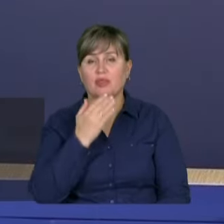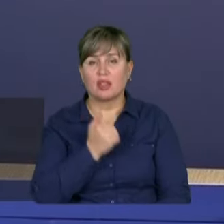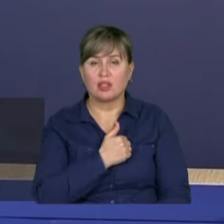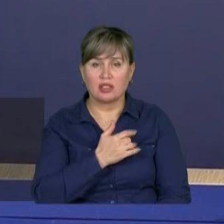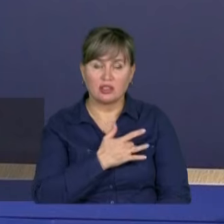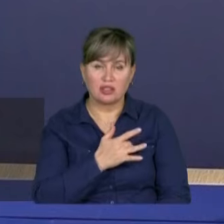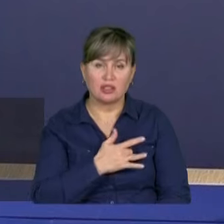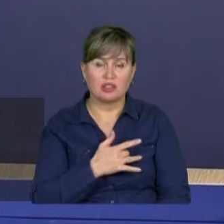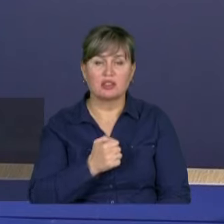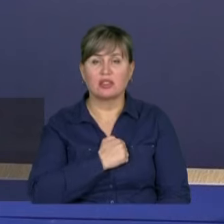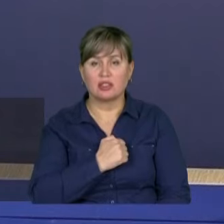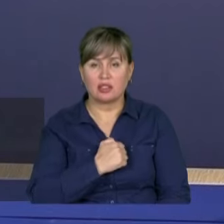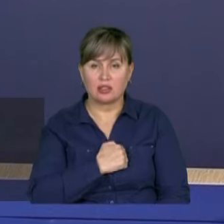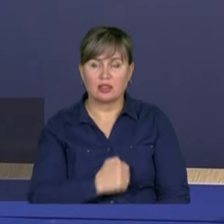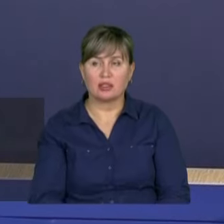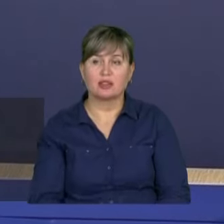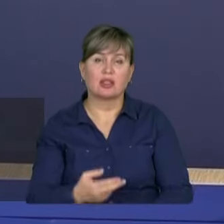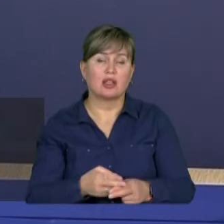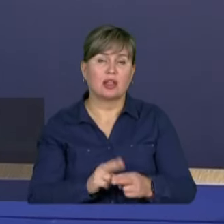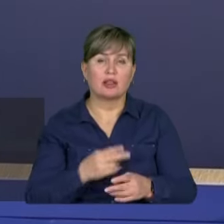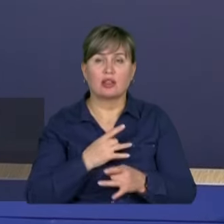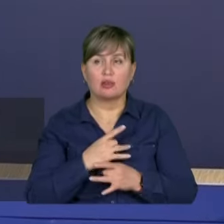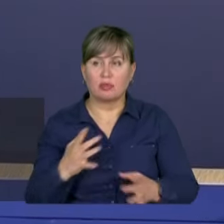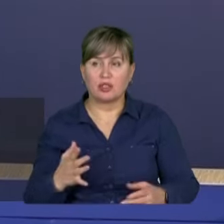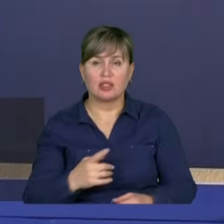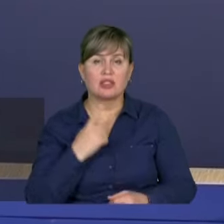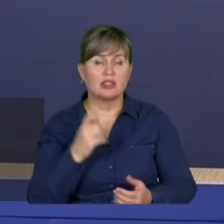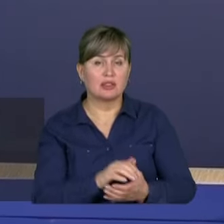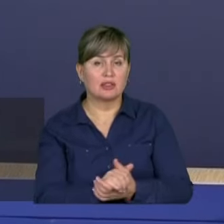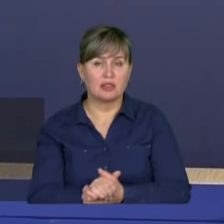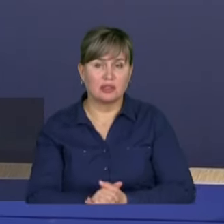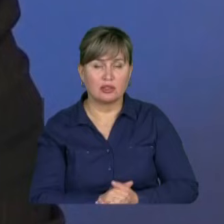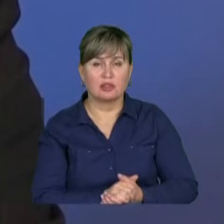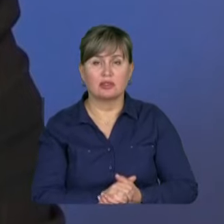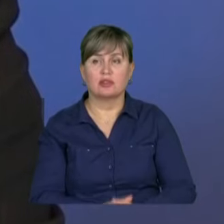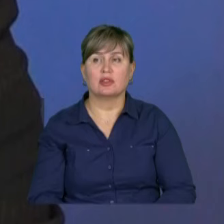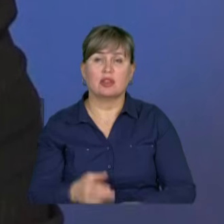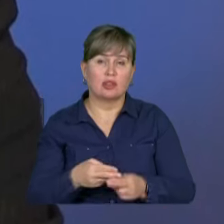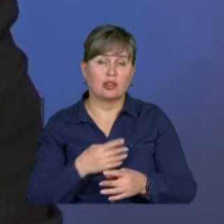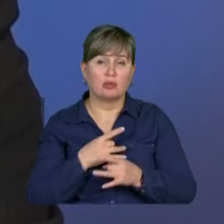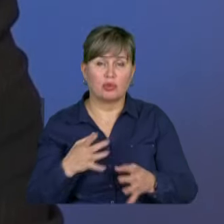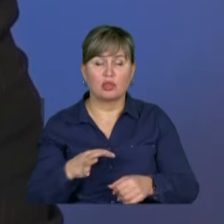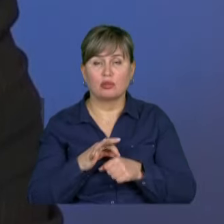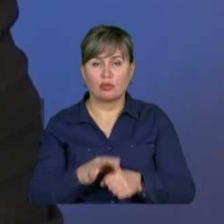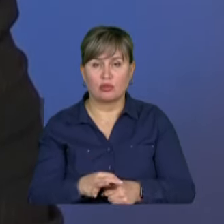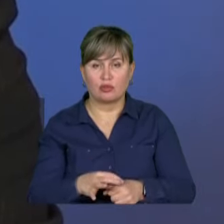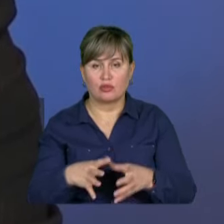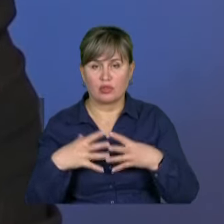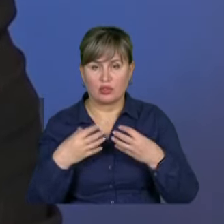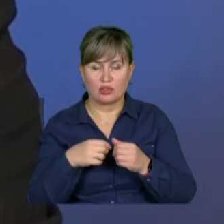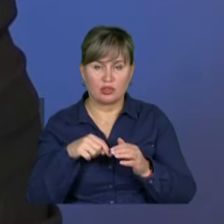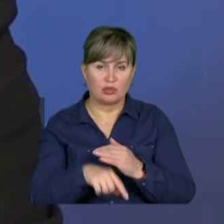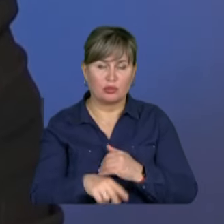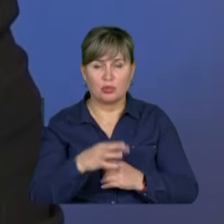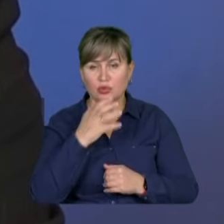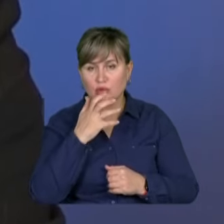милосердия, сострадания. Это праздник единства, дружбы. Этот праздник проходит в кругу семьи